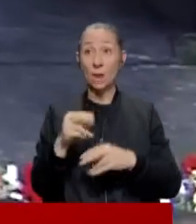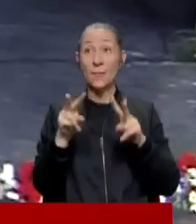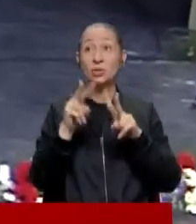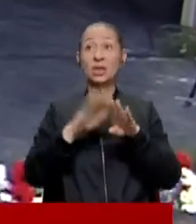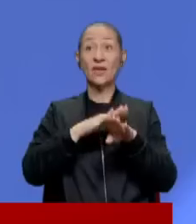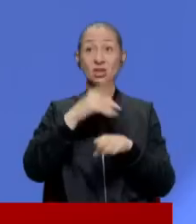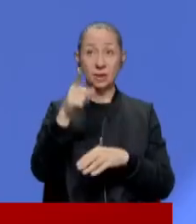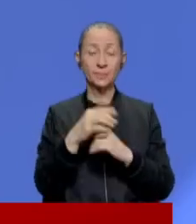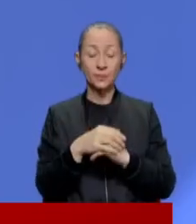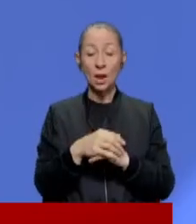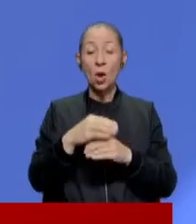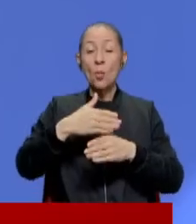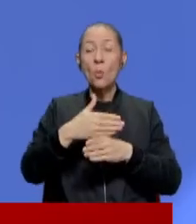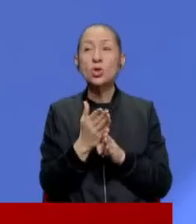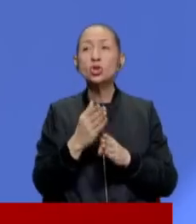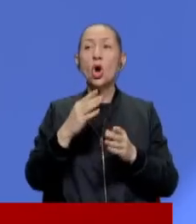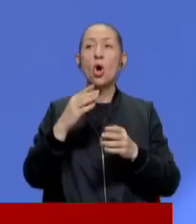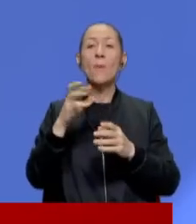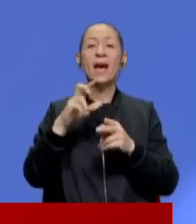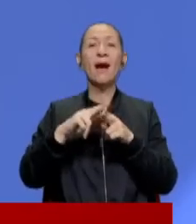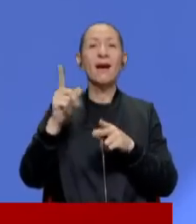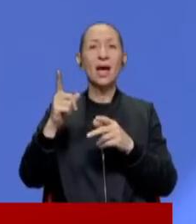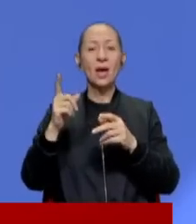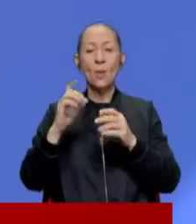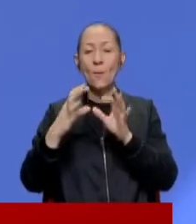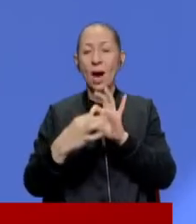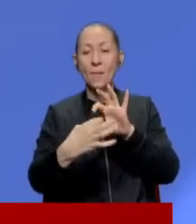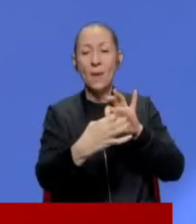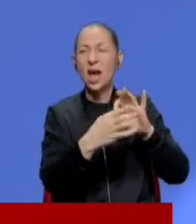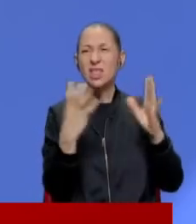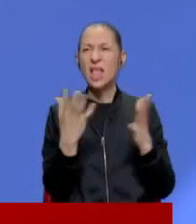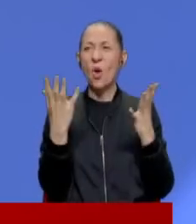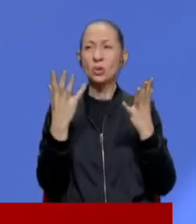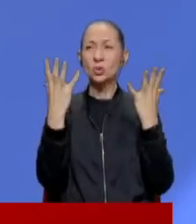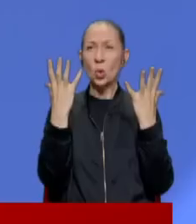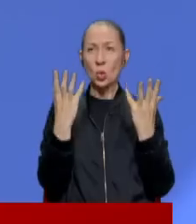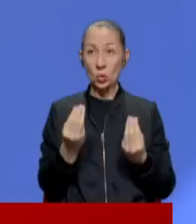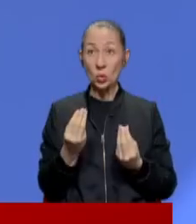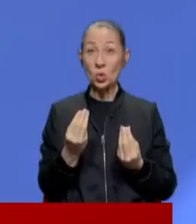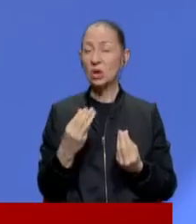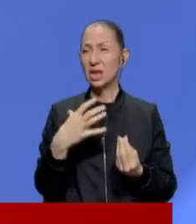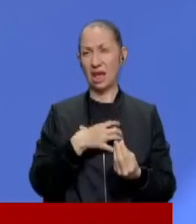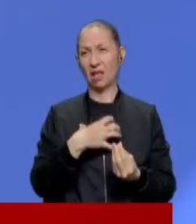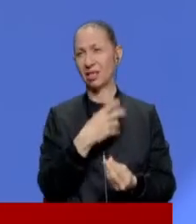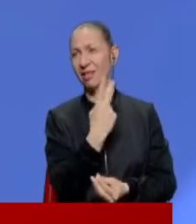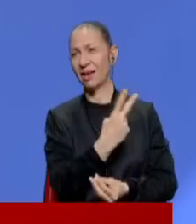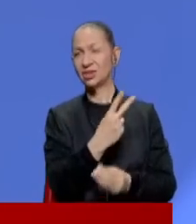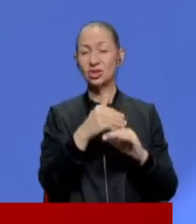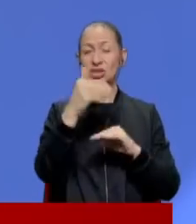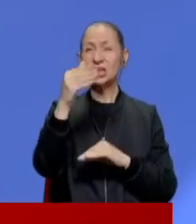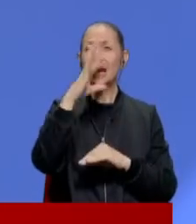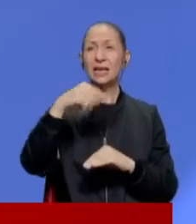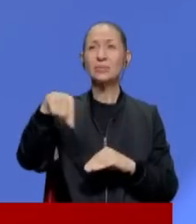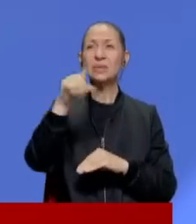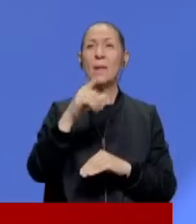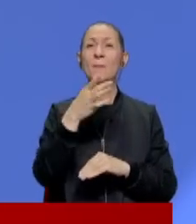Mansur yavaş'ta bölücü örgütün siyasi uzantılarıyla ne pahasına olduğunu kendilerinin dışında